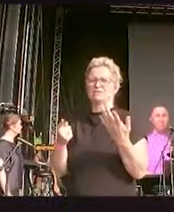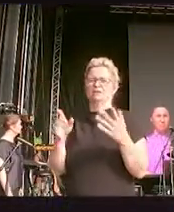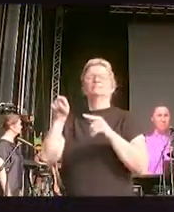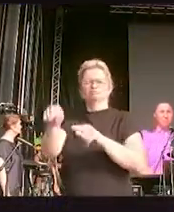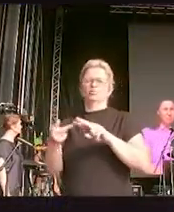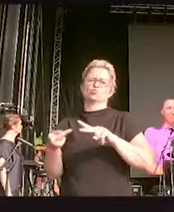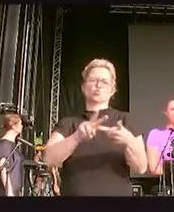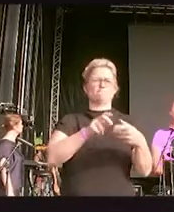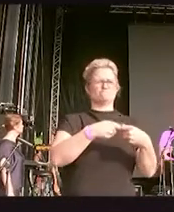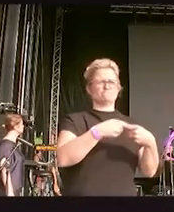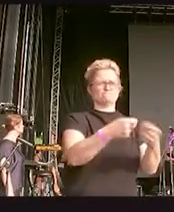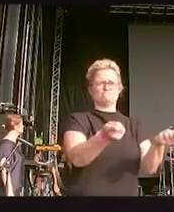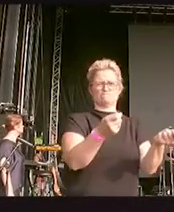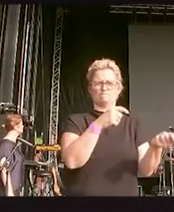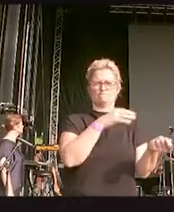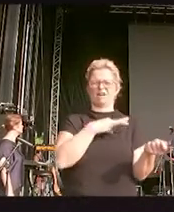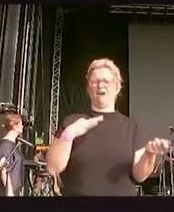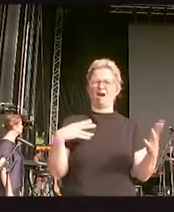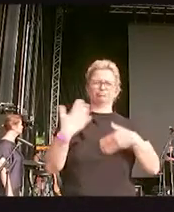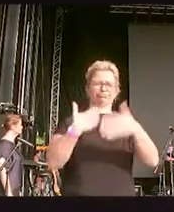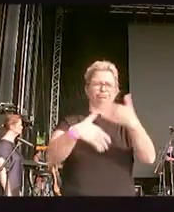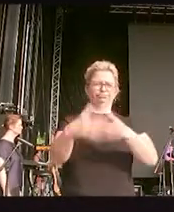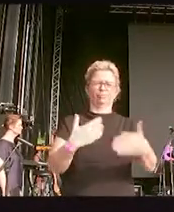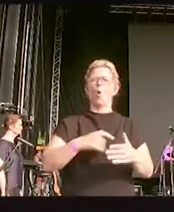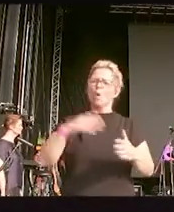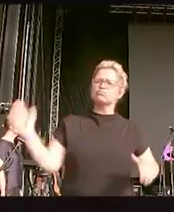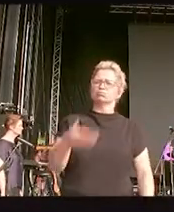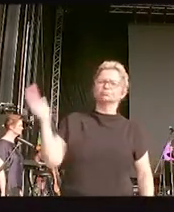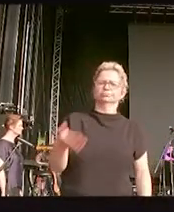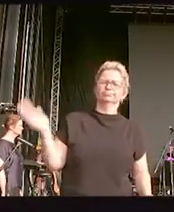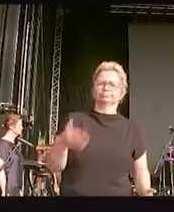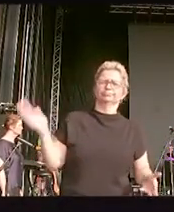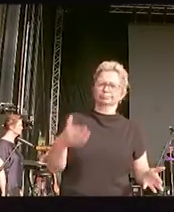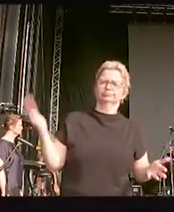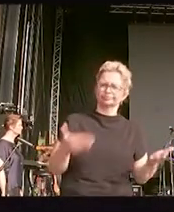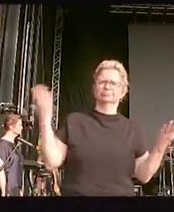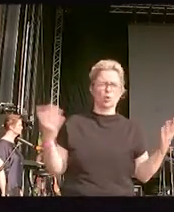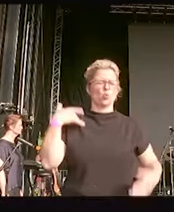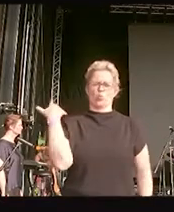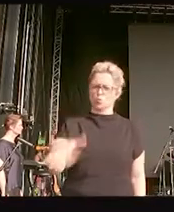privatisiert, also abgewickelt hat. Und das in einem Tempo, das innerhalb von